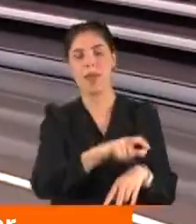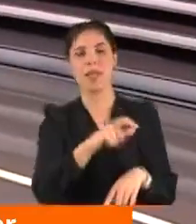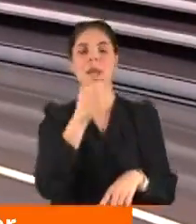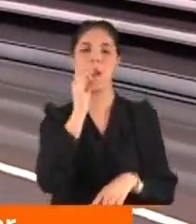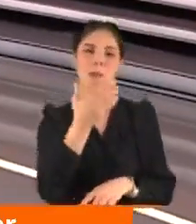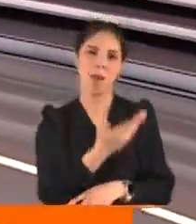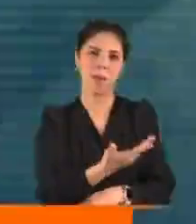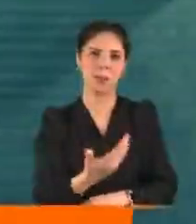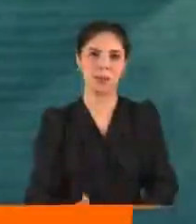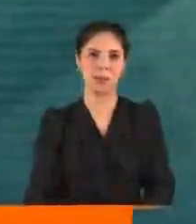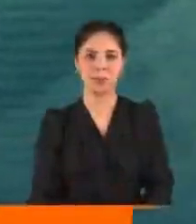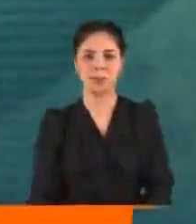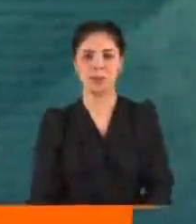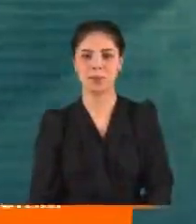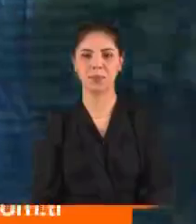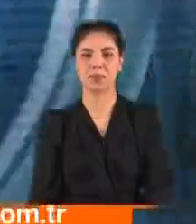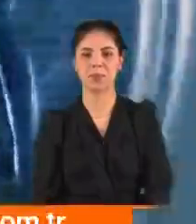haberi.